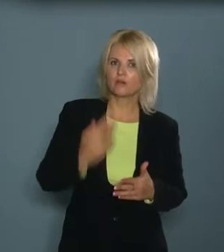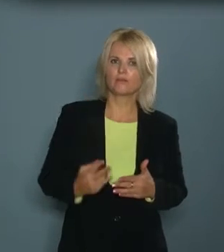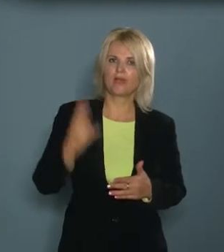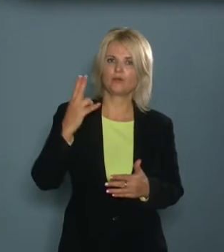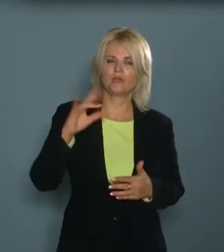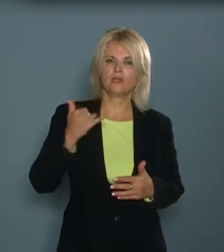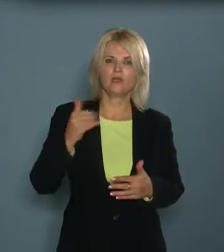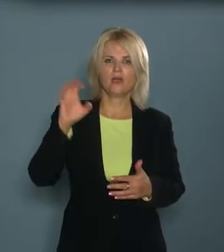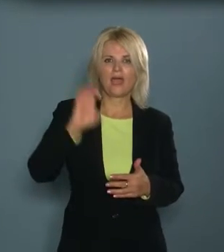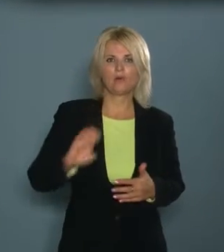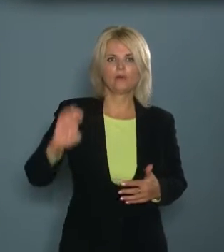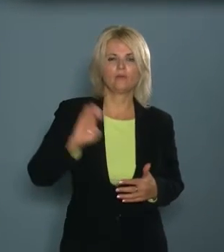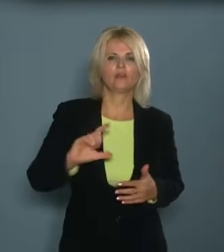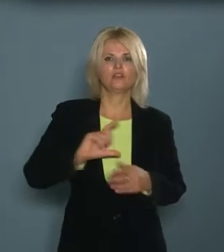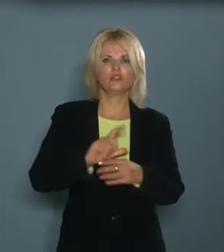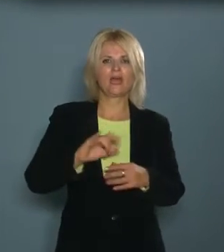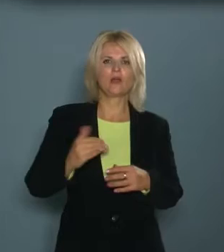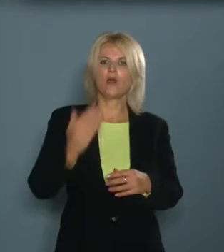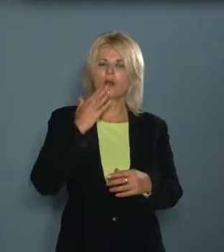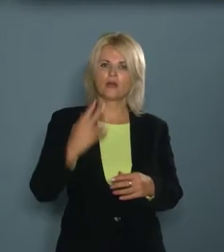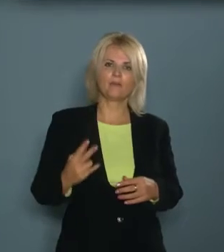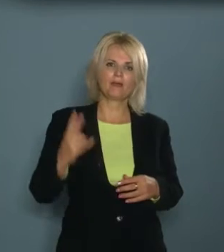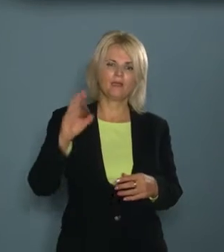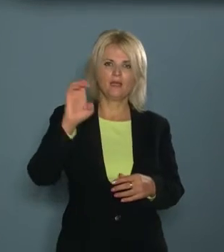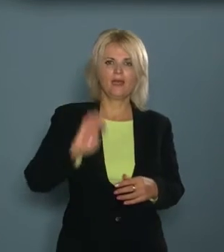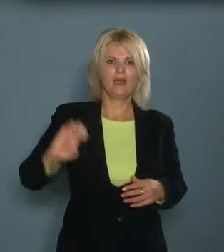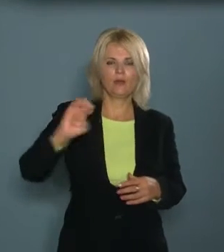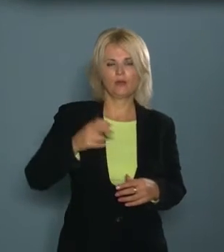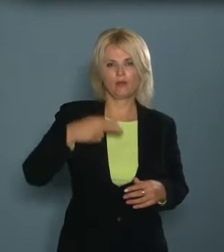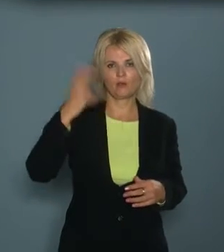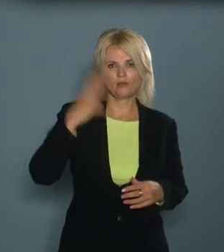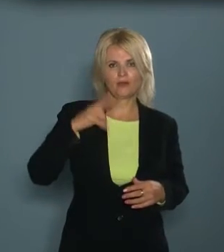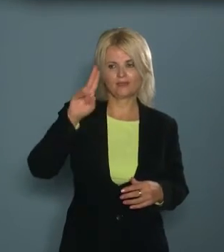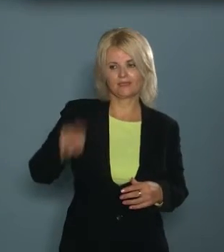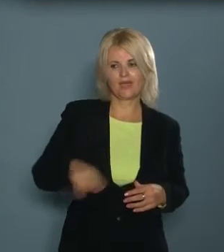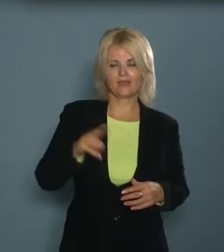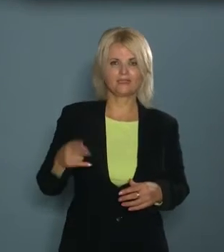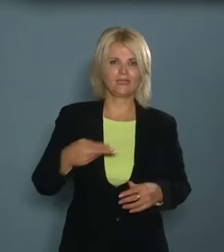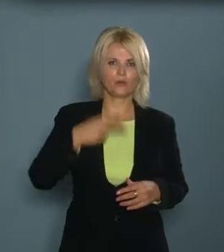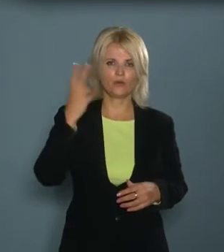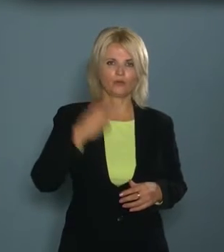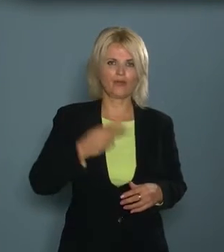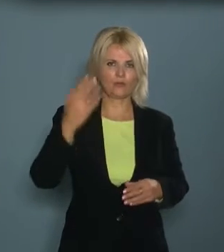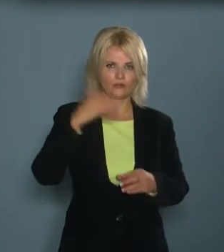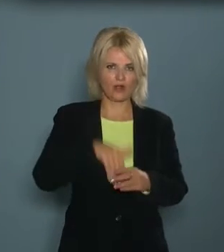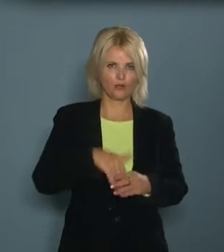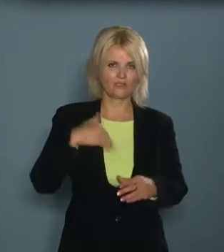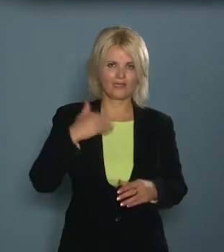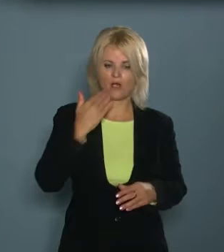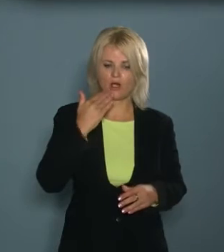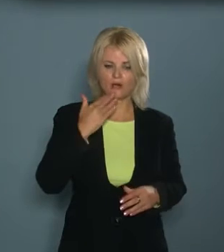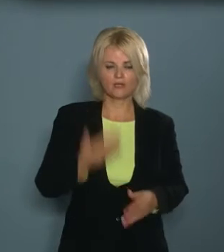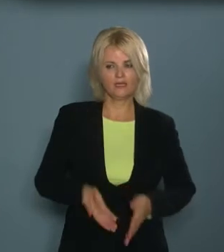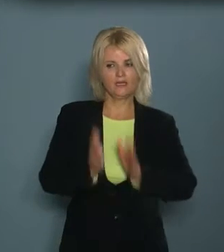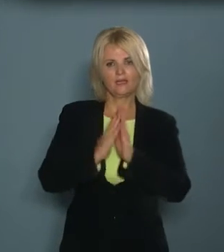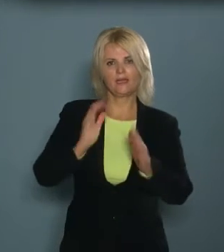közben persze az európaiságunkat, az európai kultúrához, keresztény kultúrához való tartozásunkat. Úgyhogy én